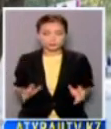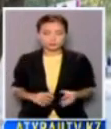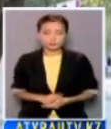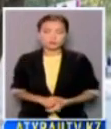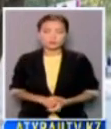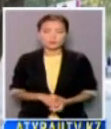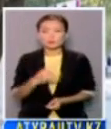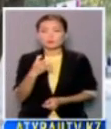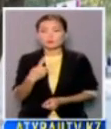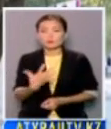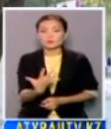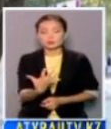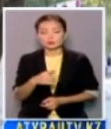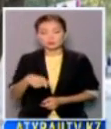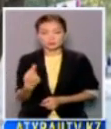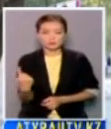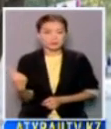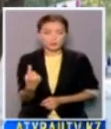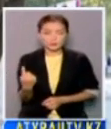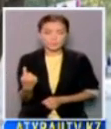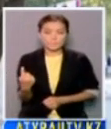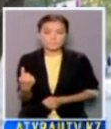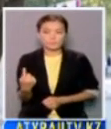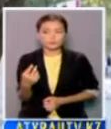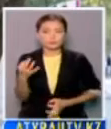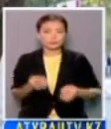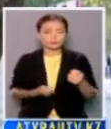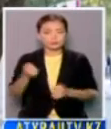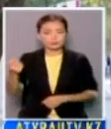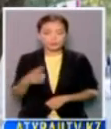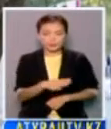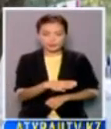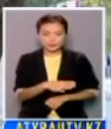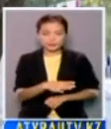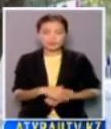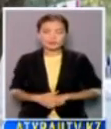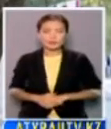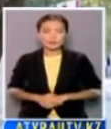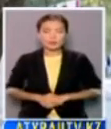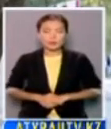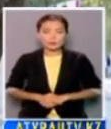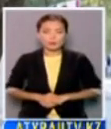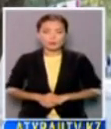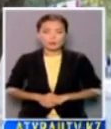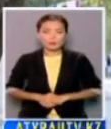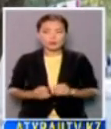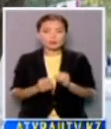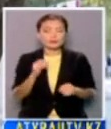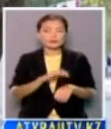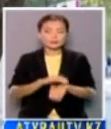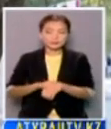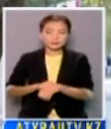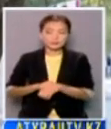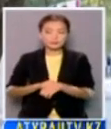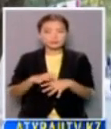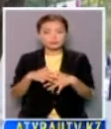бұзушылығының 425-ші бабының 1-ші тармағы бойынша іс қозғалды. Соның ішінде тоқталып айта кететін болсақ,